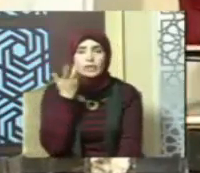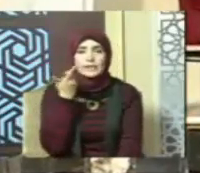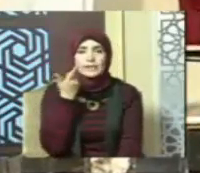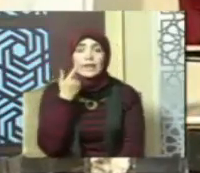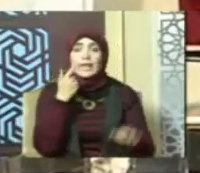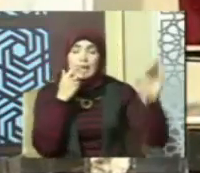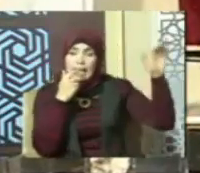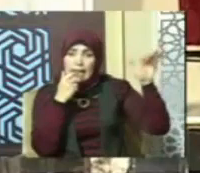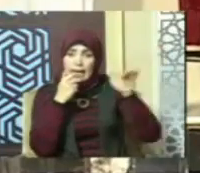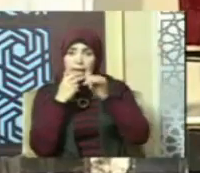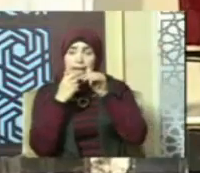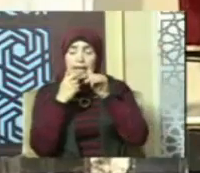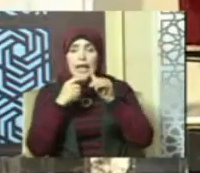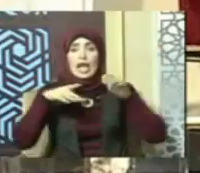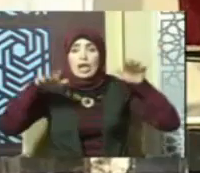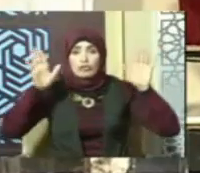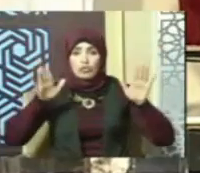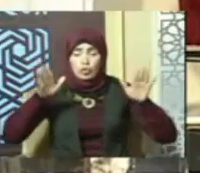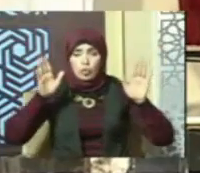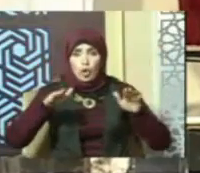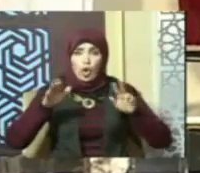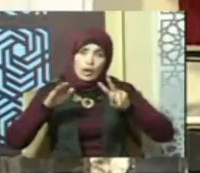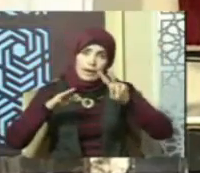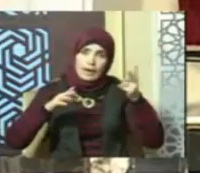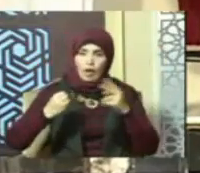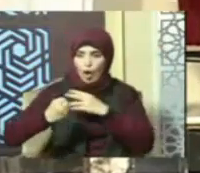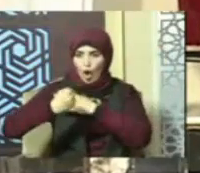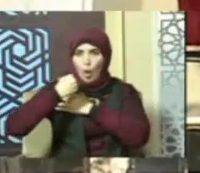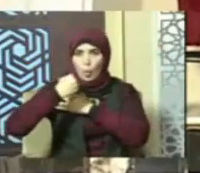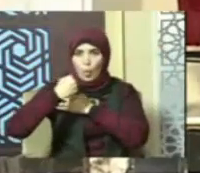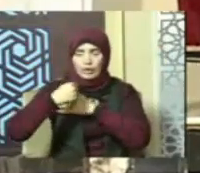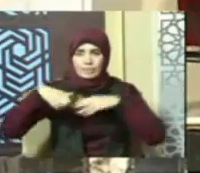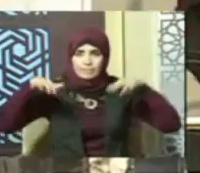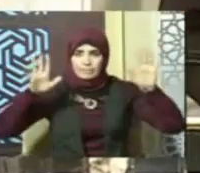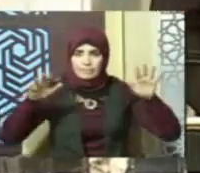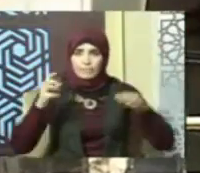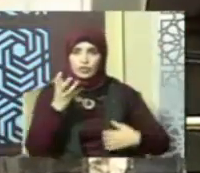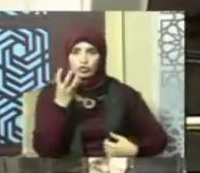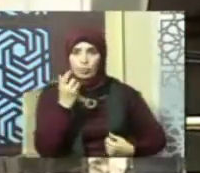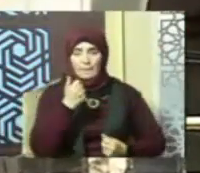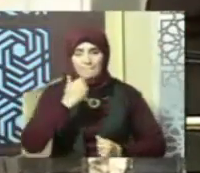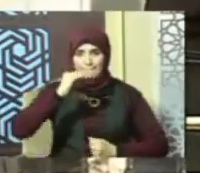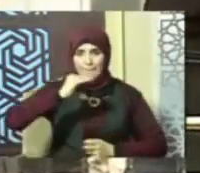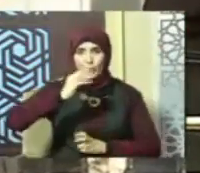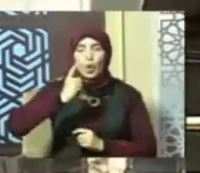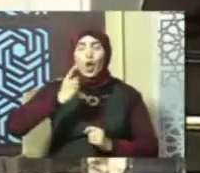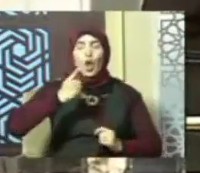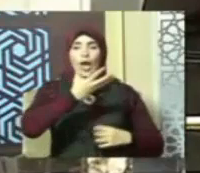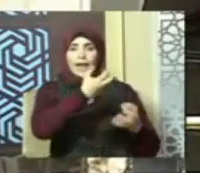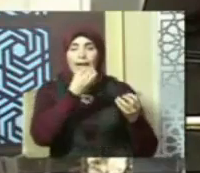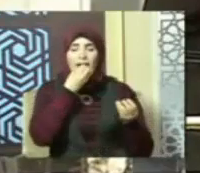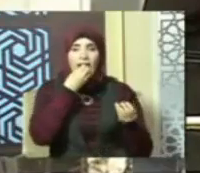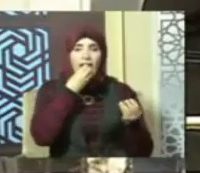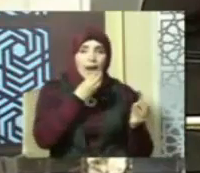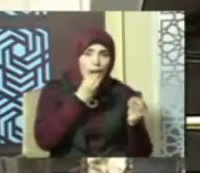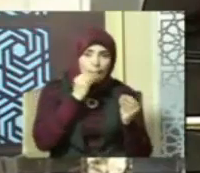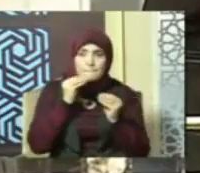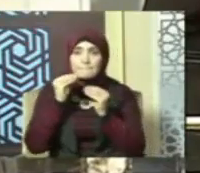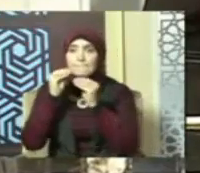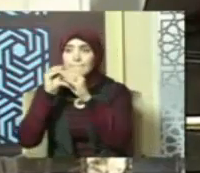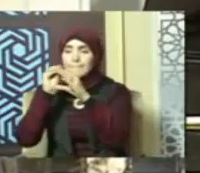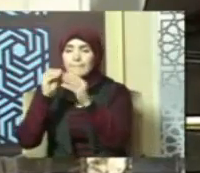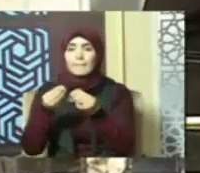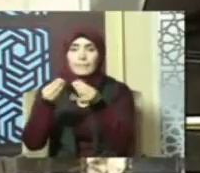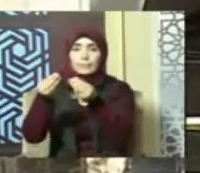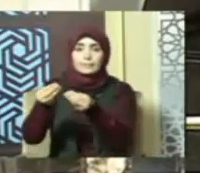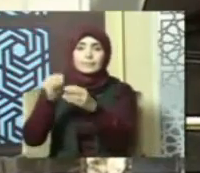آخر صحيح قوي فتي يأتي بطعام فيضعه أمام